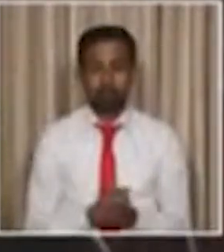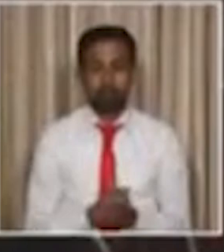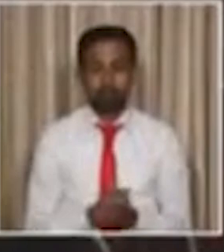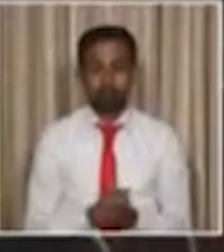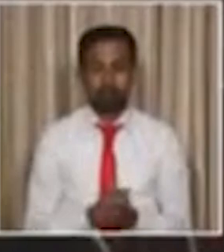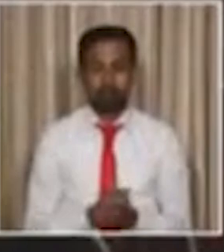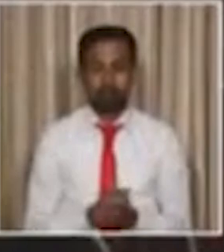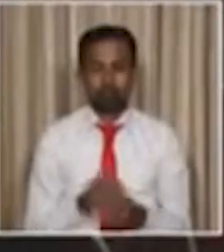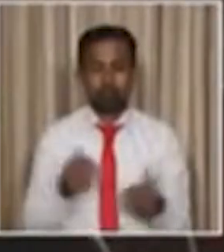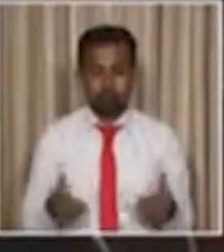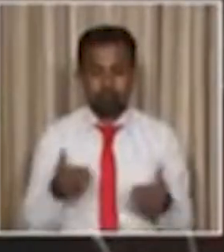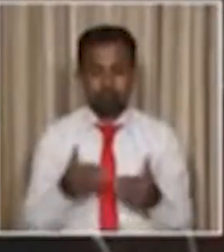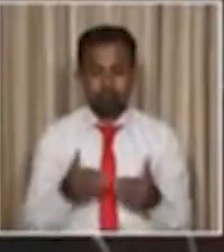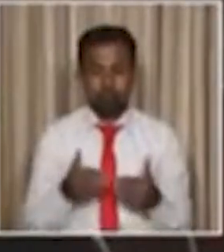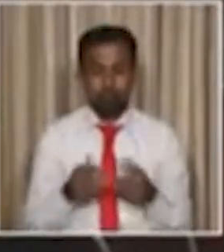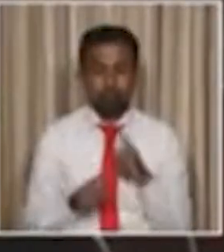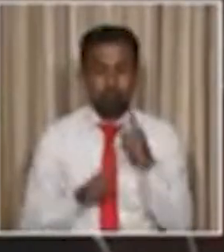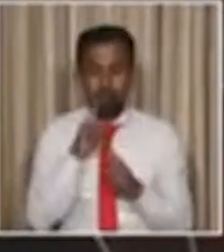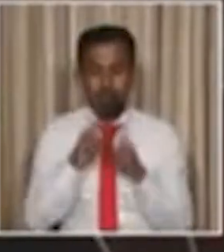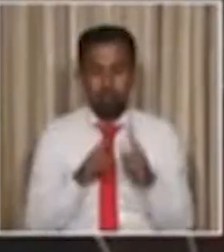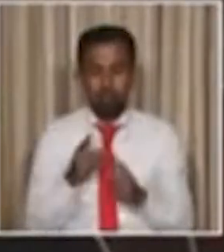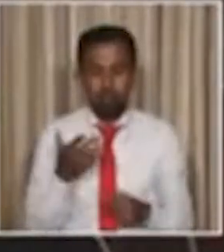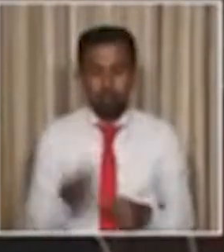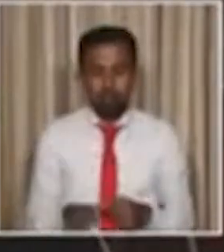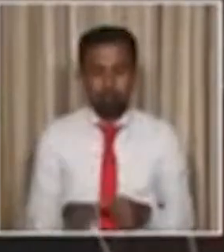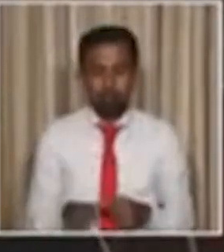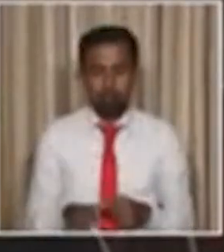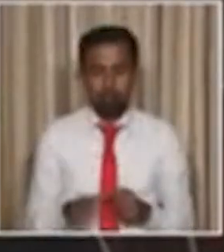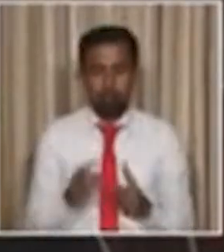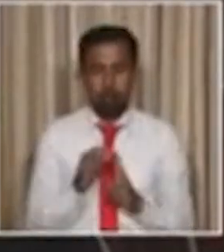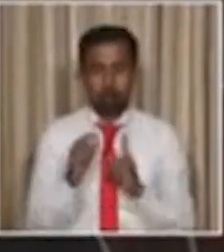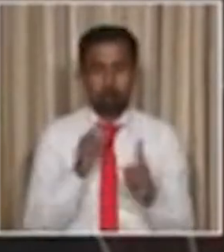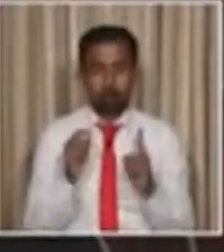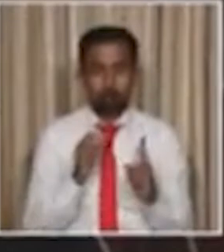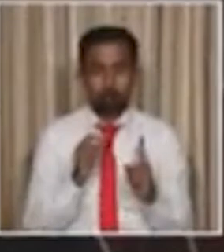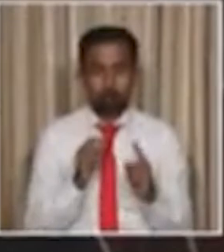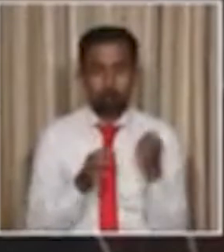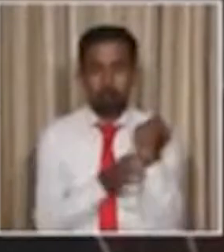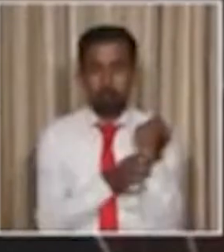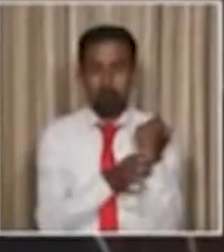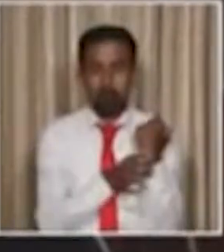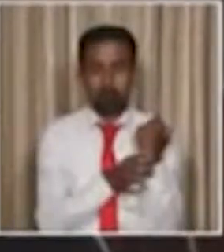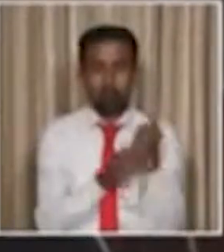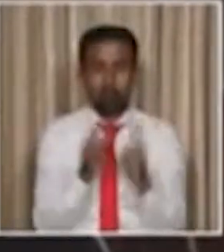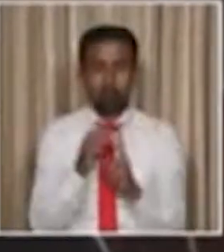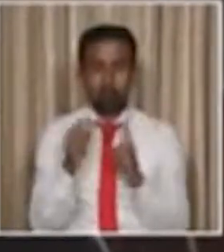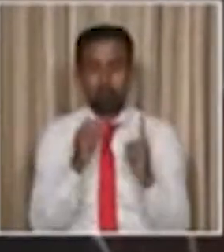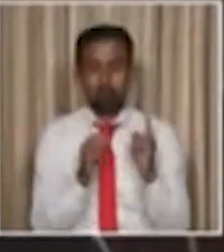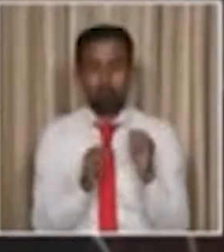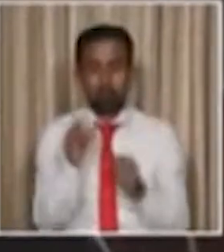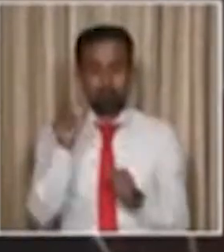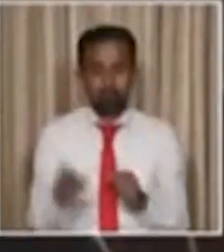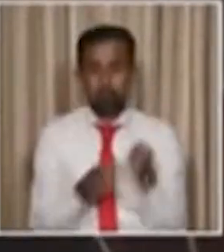අද මේ සාකච්ඡා කෙරෙන මේ පාර්ලිමේන්තුවේ වරප්‍රසාද එහෙමත් නැත්නම් පාර්ලිමේන්තු